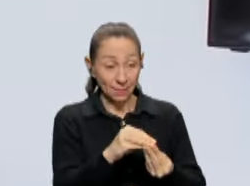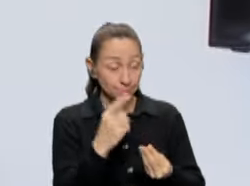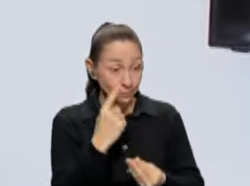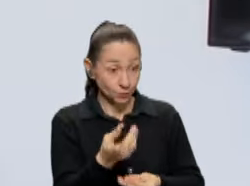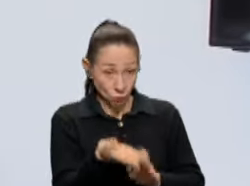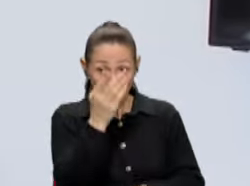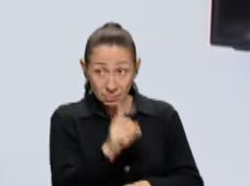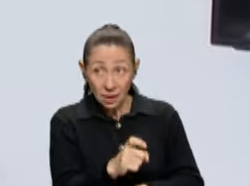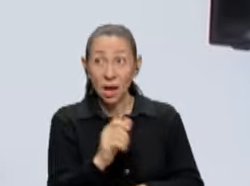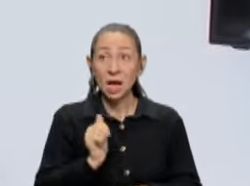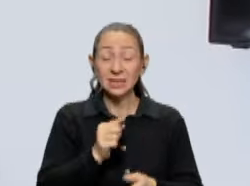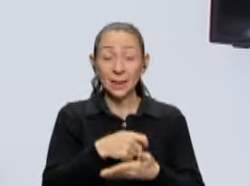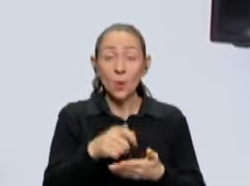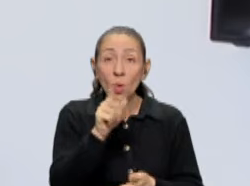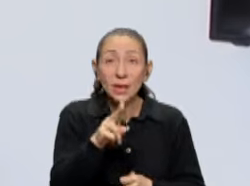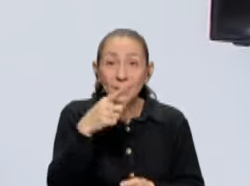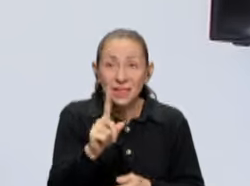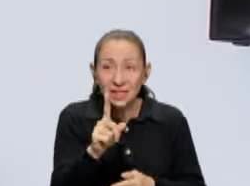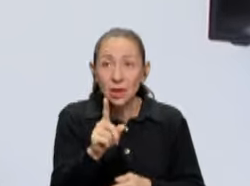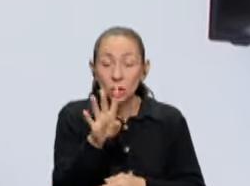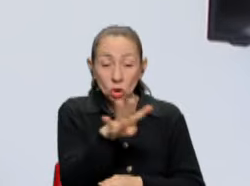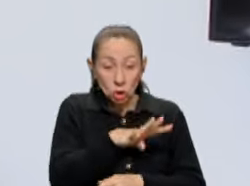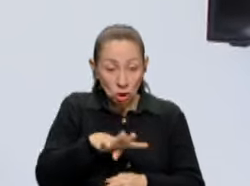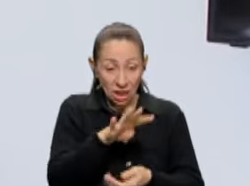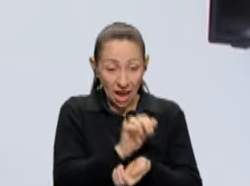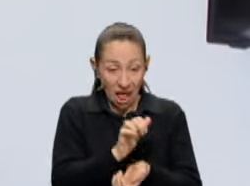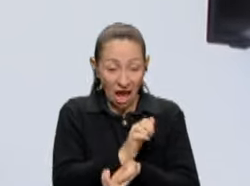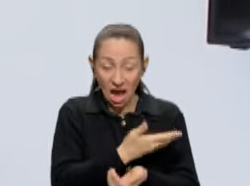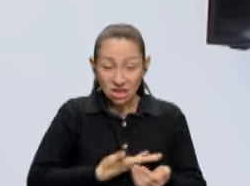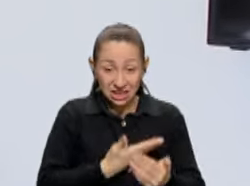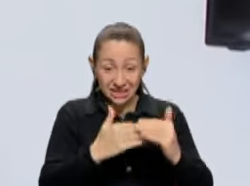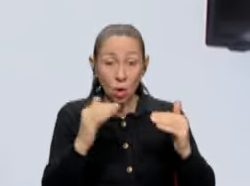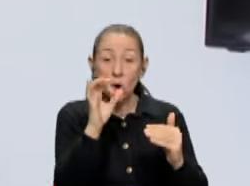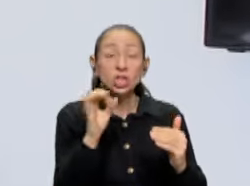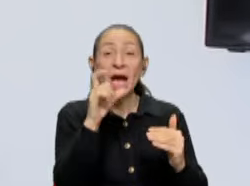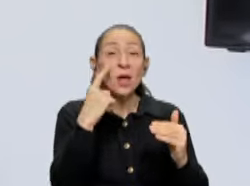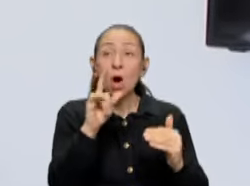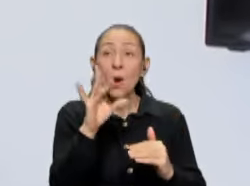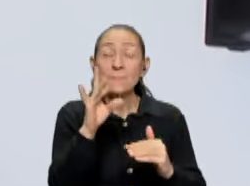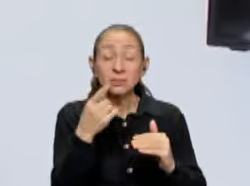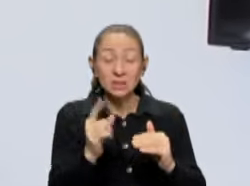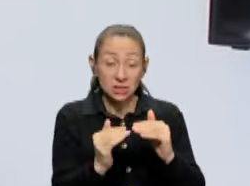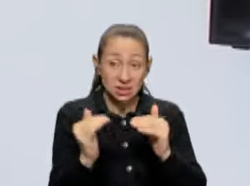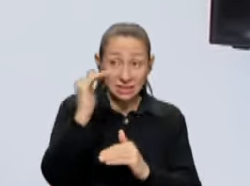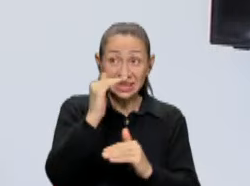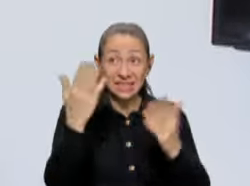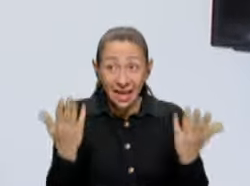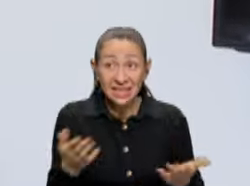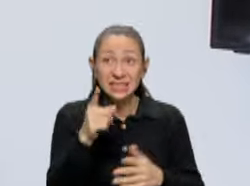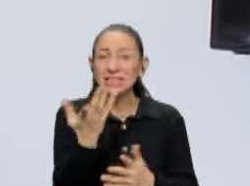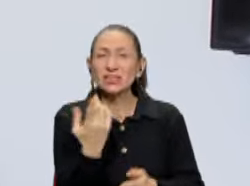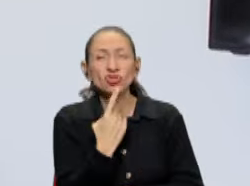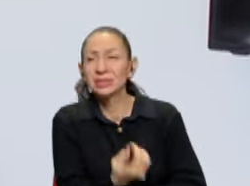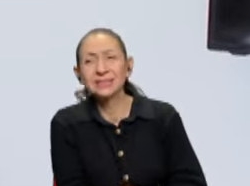oranı yüksek mi asgari ücret 177.000 L seviyesinde 4 kişilik bir ailenin açlık sınırı Ocak ayı itibariyle 15.000 lanın üzerine çıkmış iken Siz ne